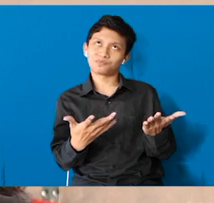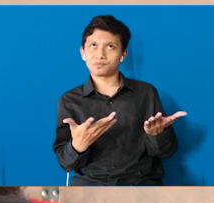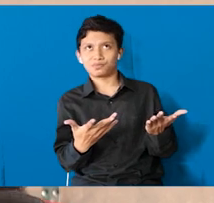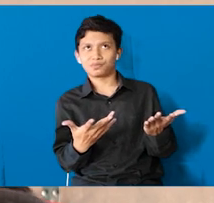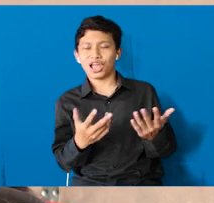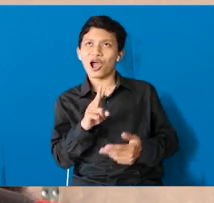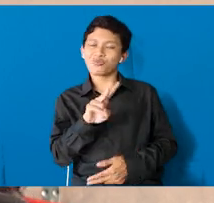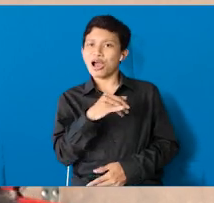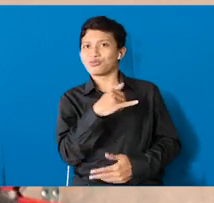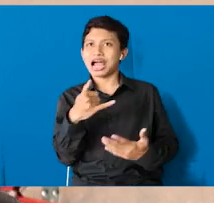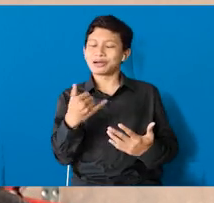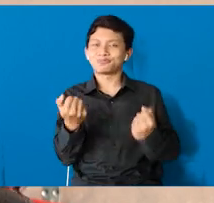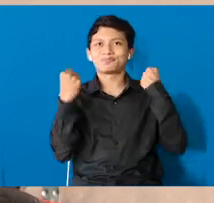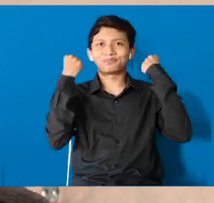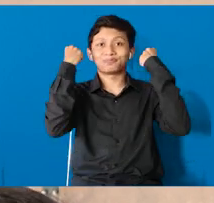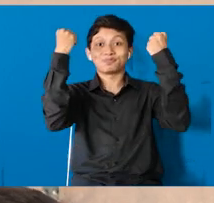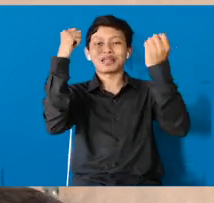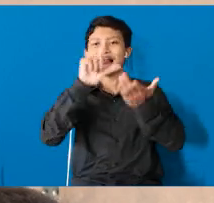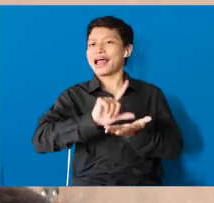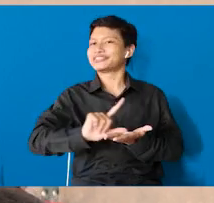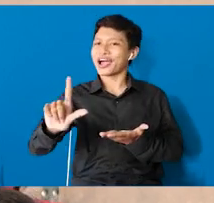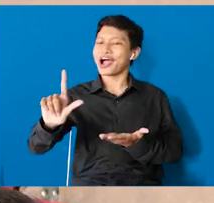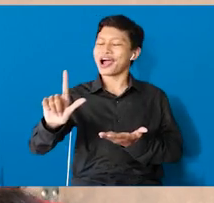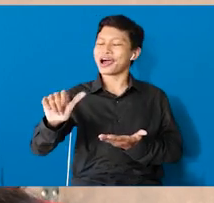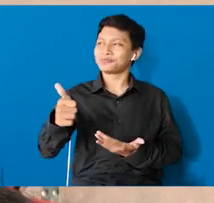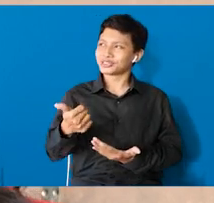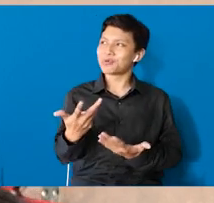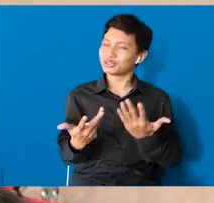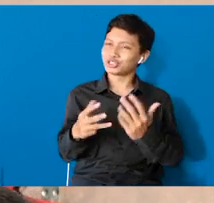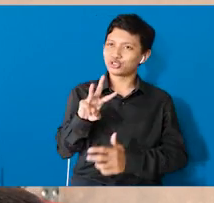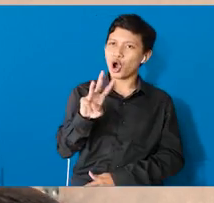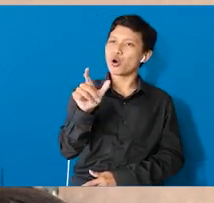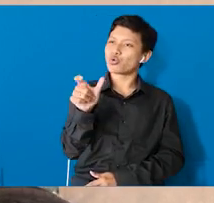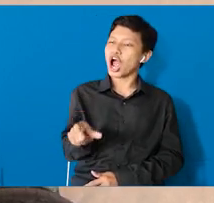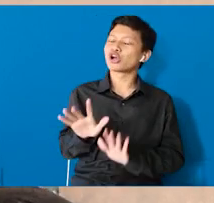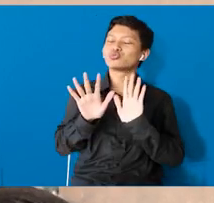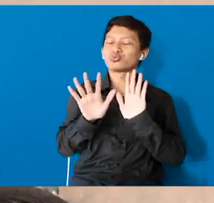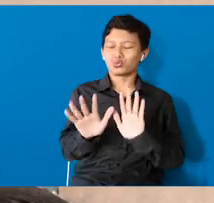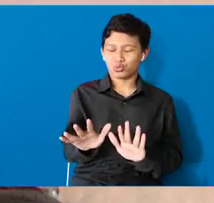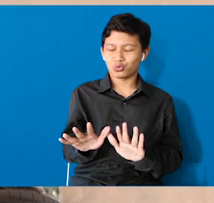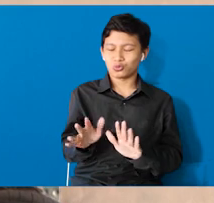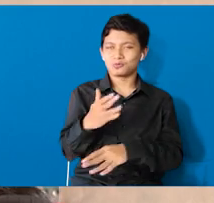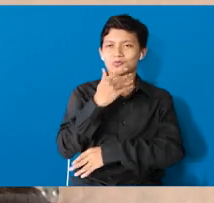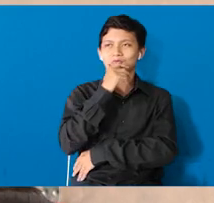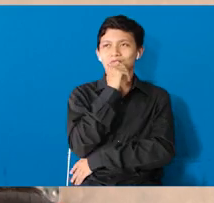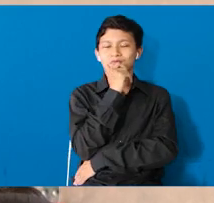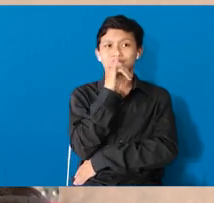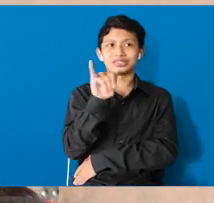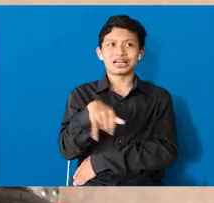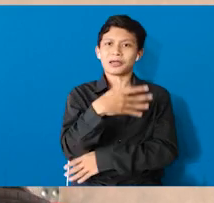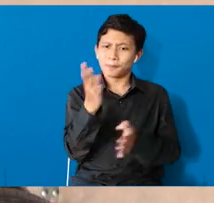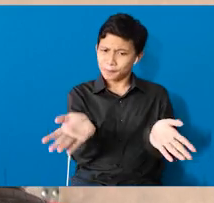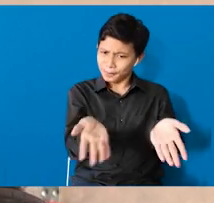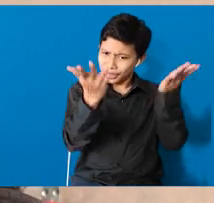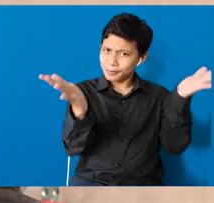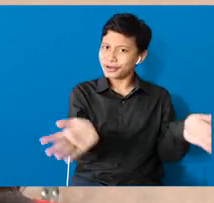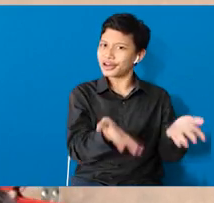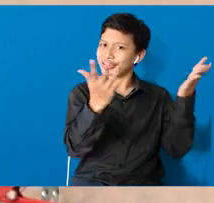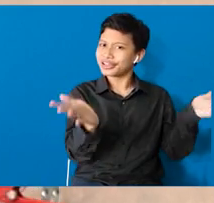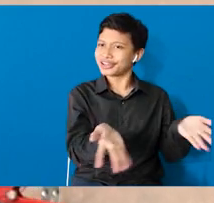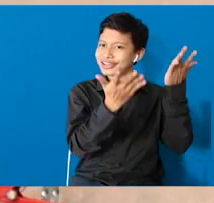2 tenaga. Jadi kami bisa hanya bertiga. Jadi pemberdayaan kelompok